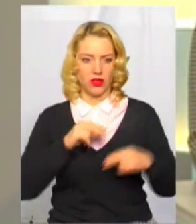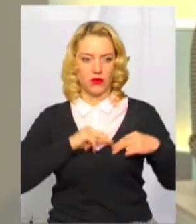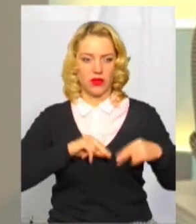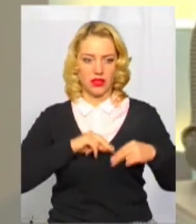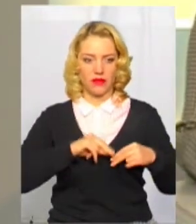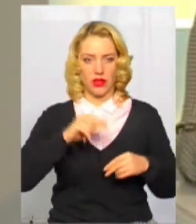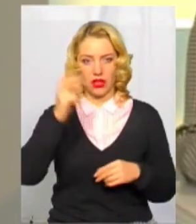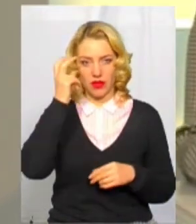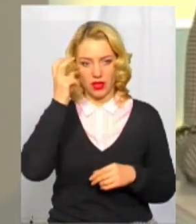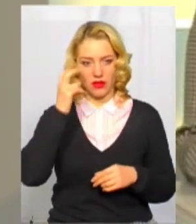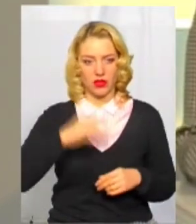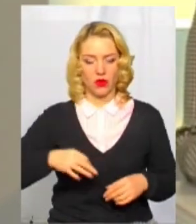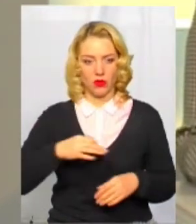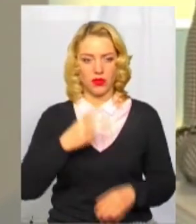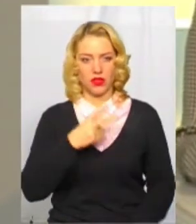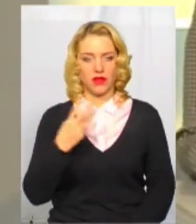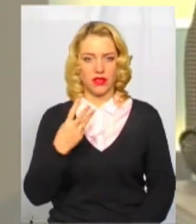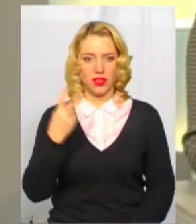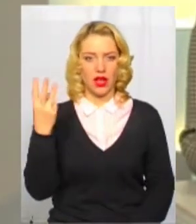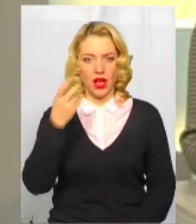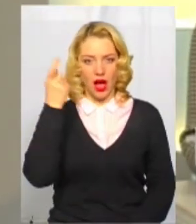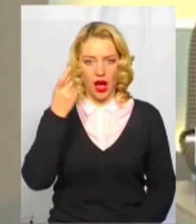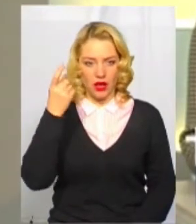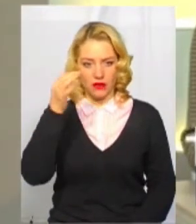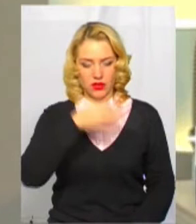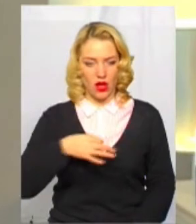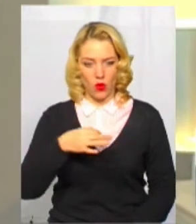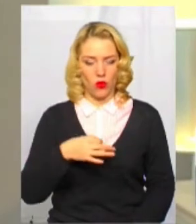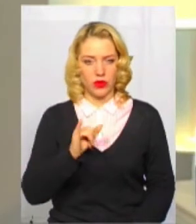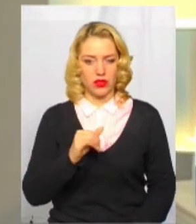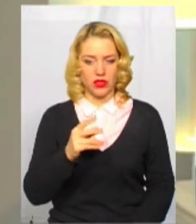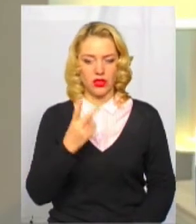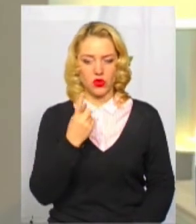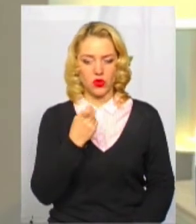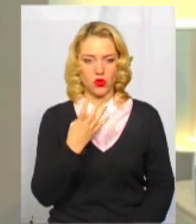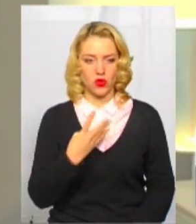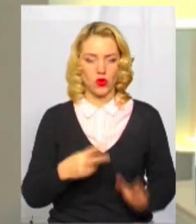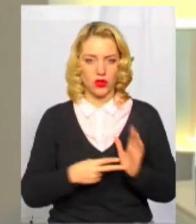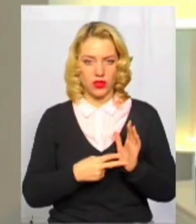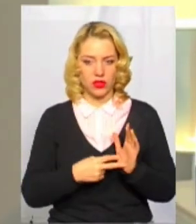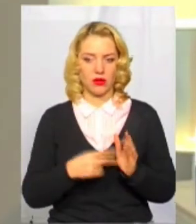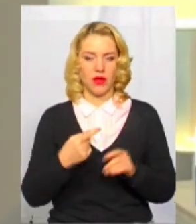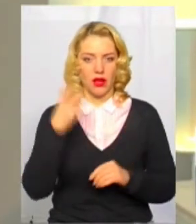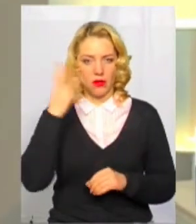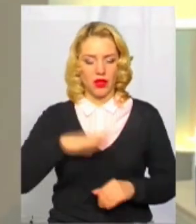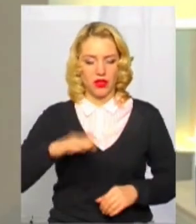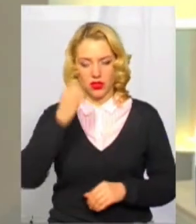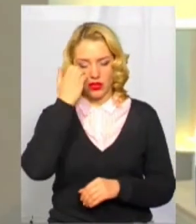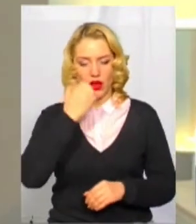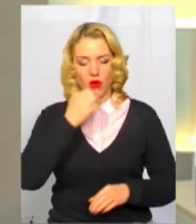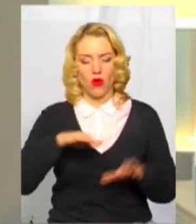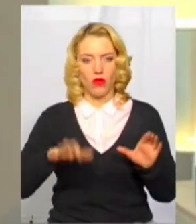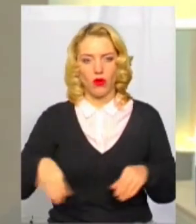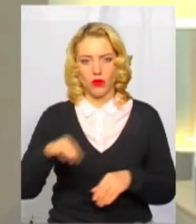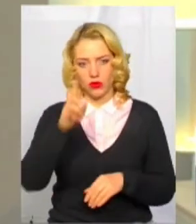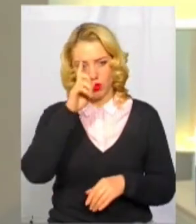працівник в Київській області, 23 в Харківській області і 147 на Хмельниччині. Я дякую, голова обласної державної адміністрації,